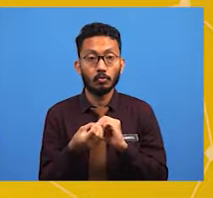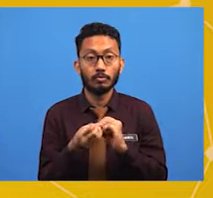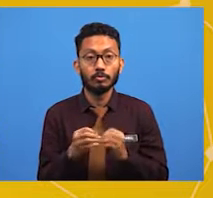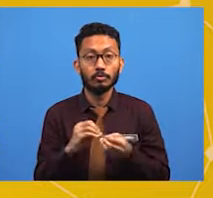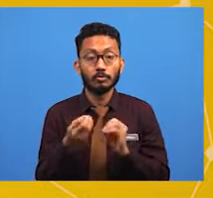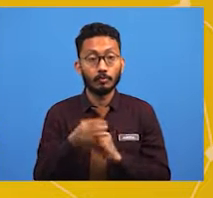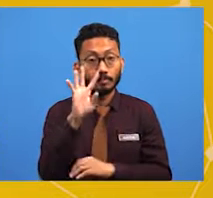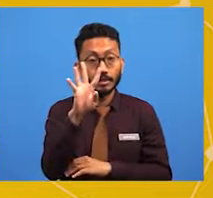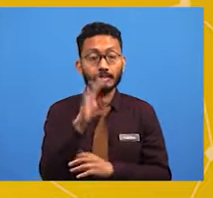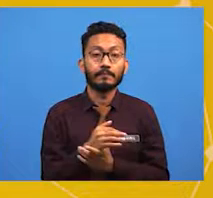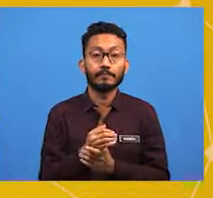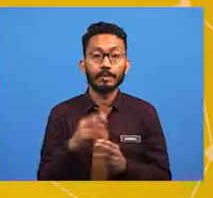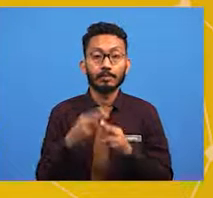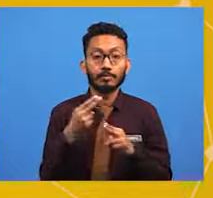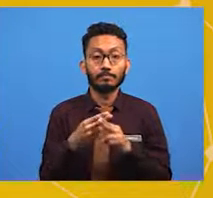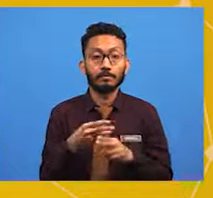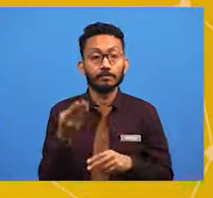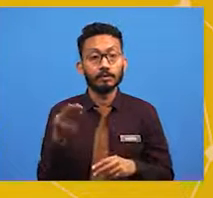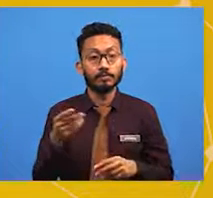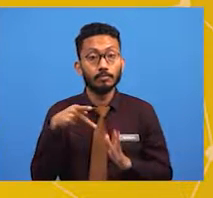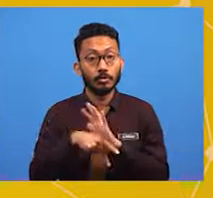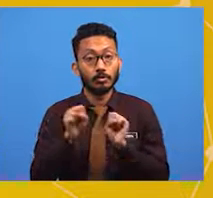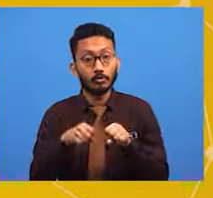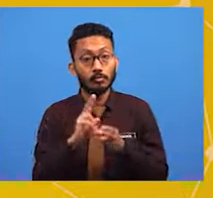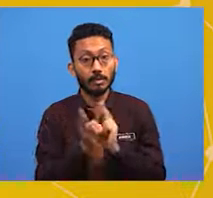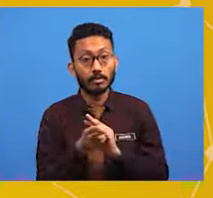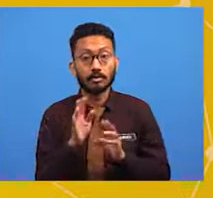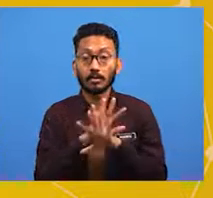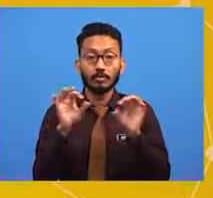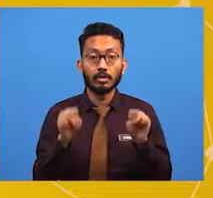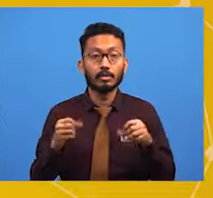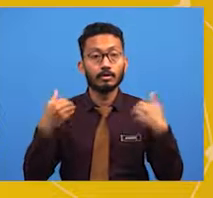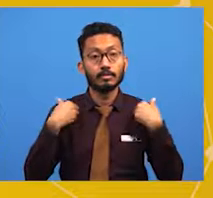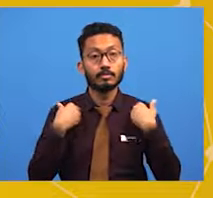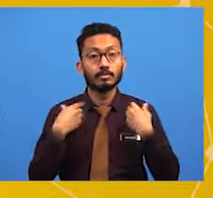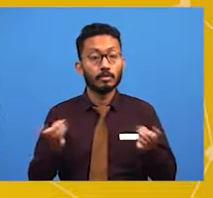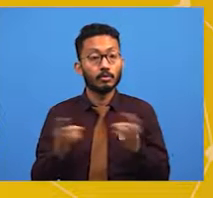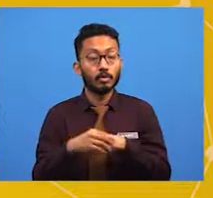Keempat, nama bagi pemboleh ubah tidak boleh ada ruang kosong.